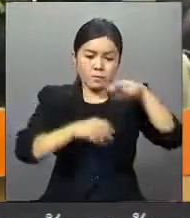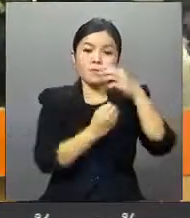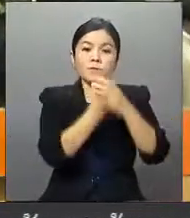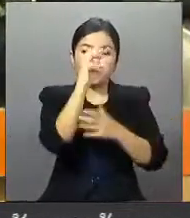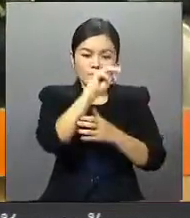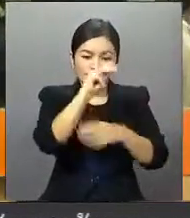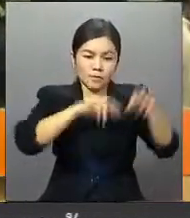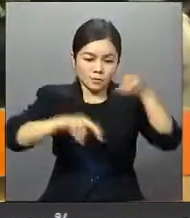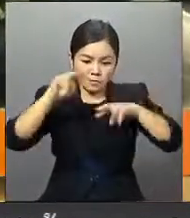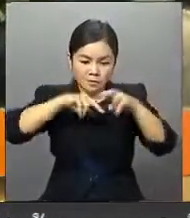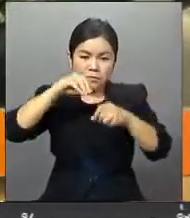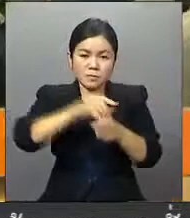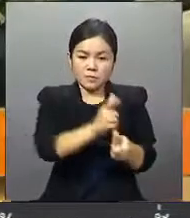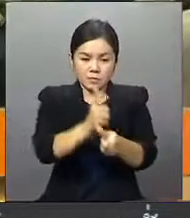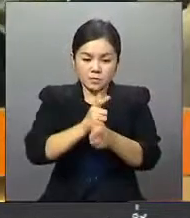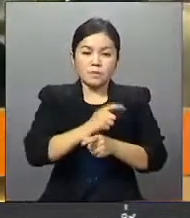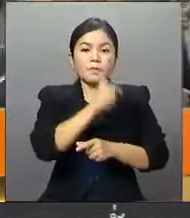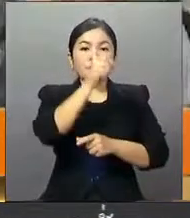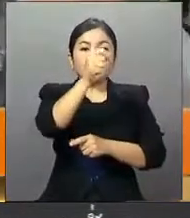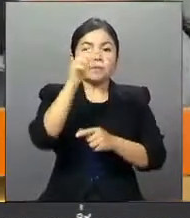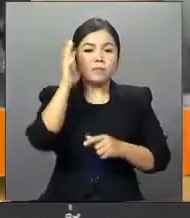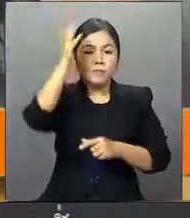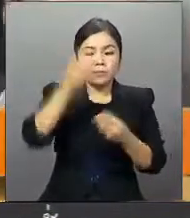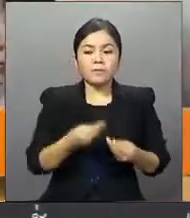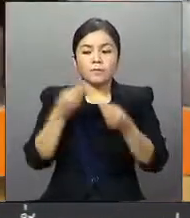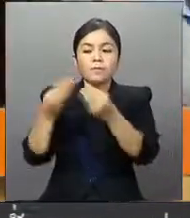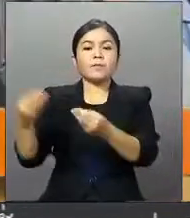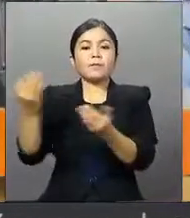ไซต้นนี้ให้ดีที่สุดเพื่อส่งต่อให้กับทายาท